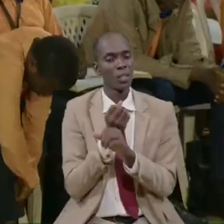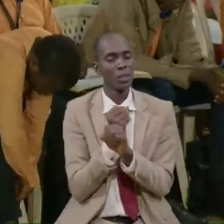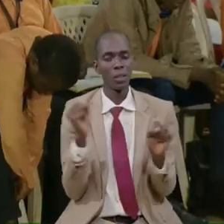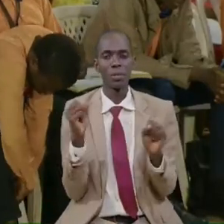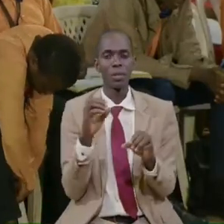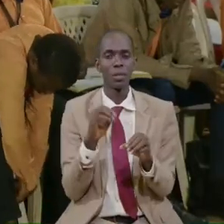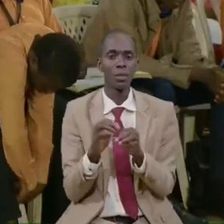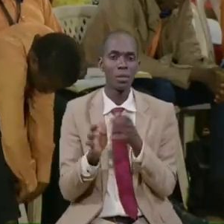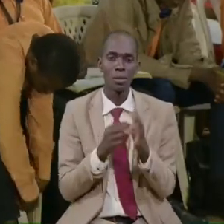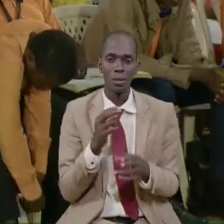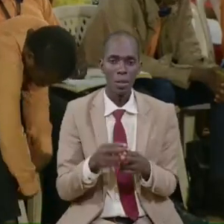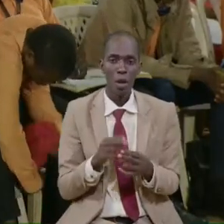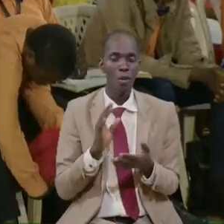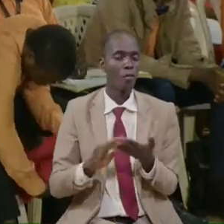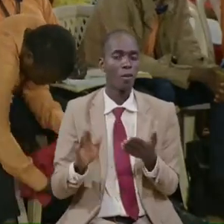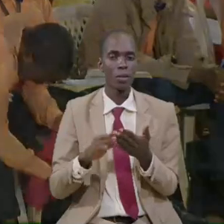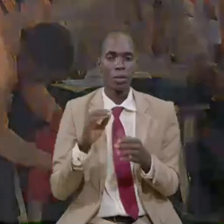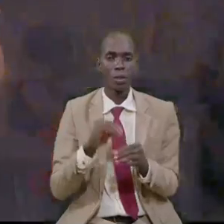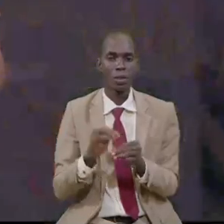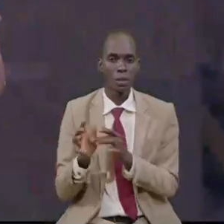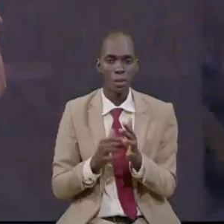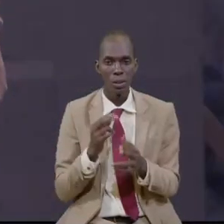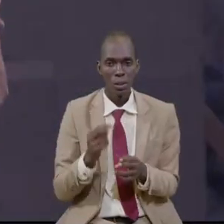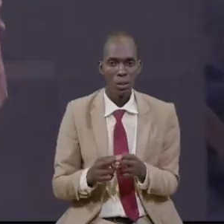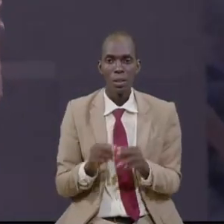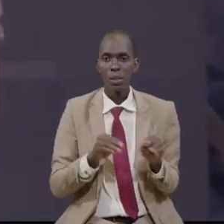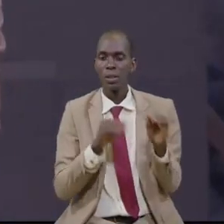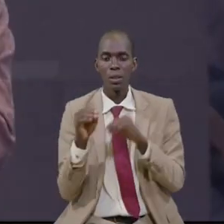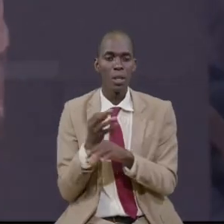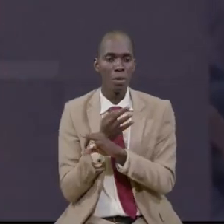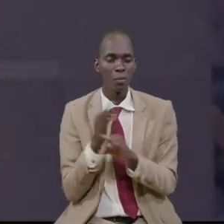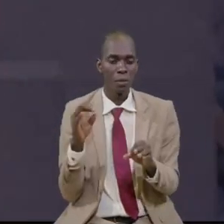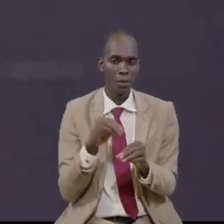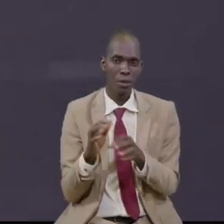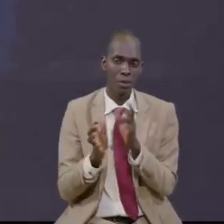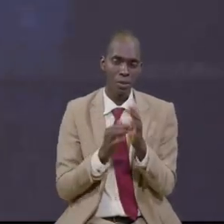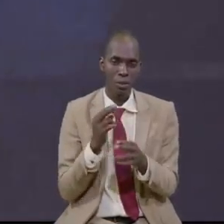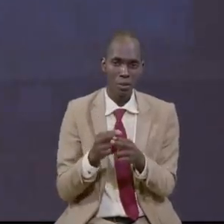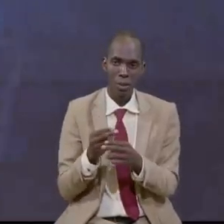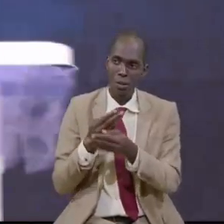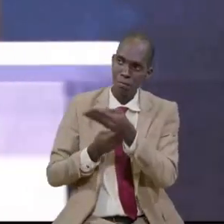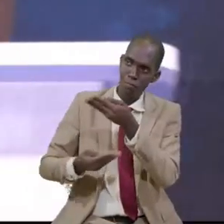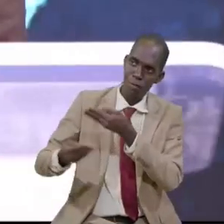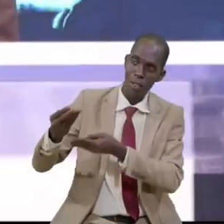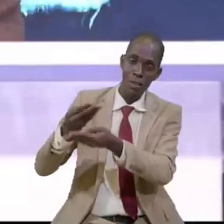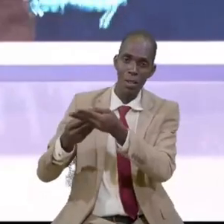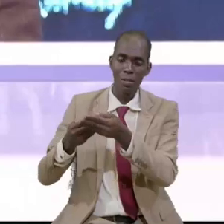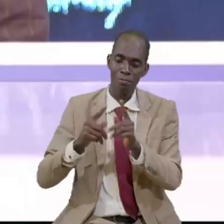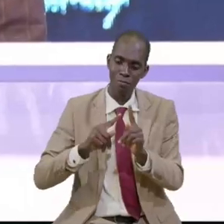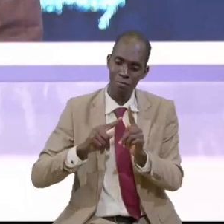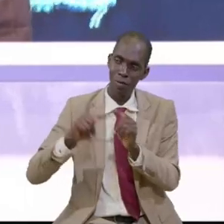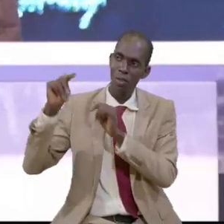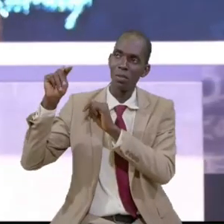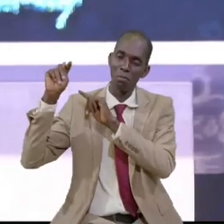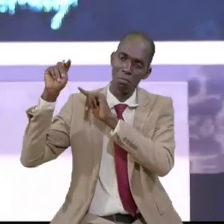serez sauvé pardonné affranchi la transaction et le transfert voyons la deuxème